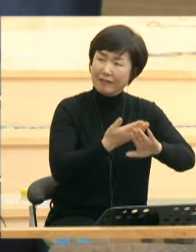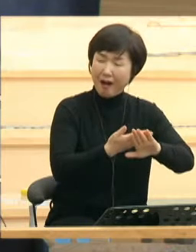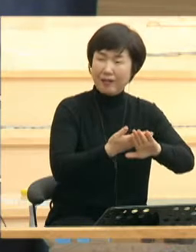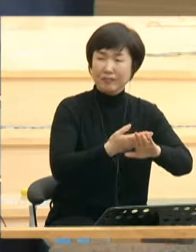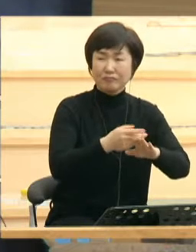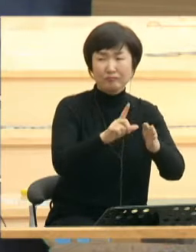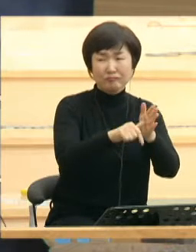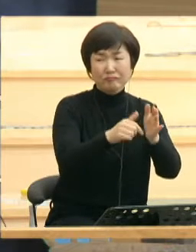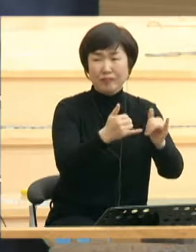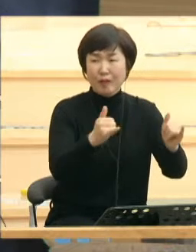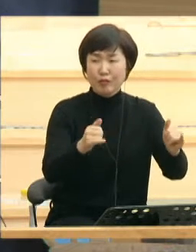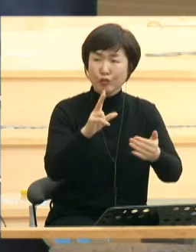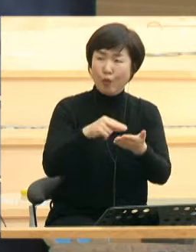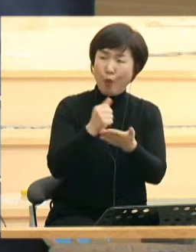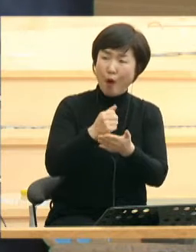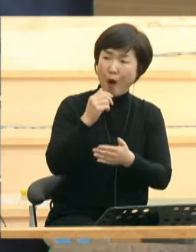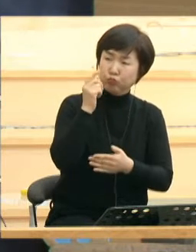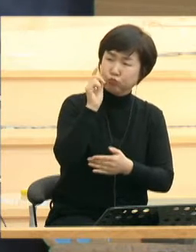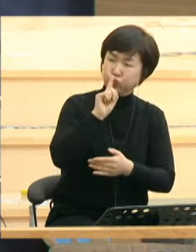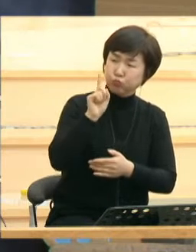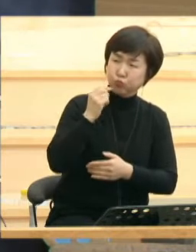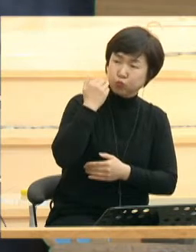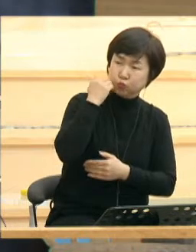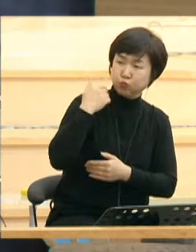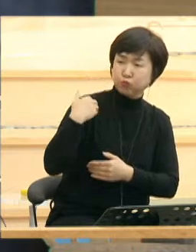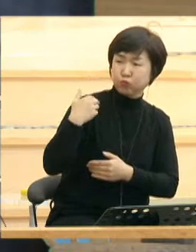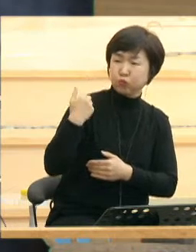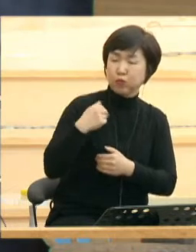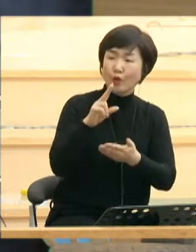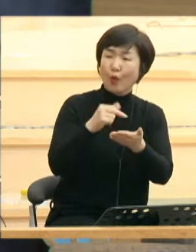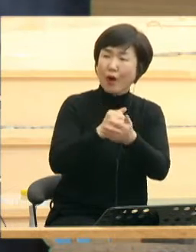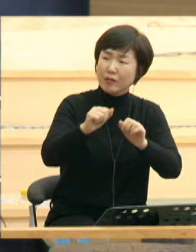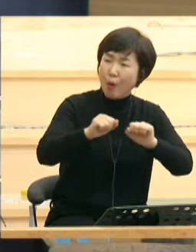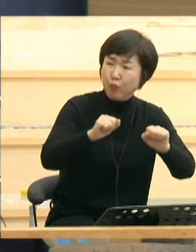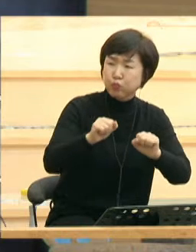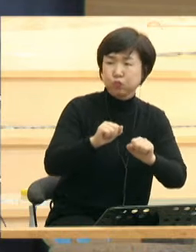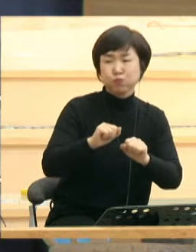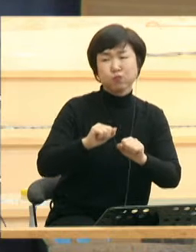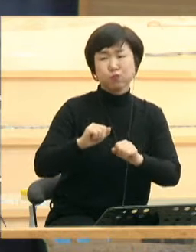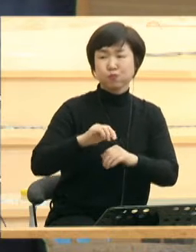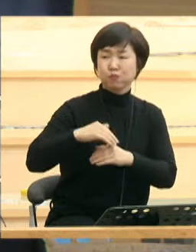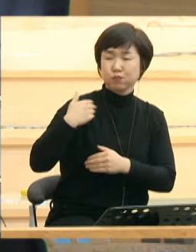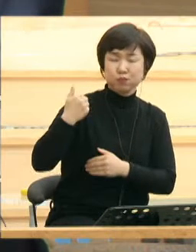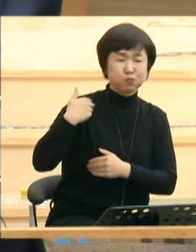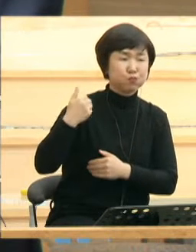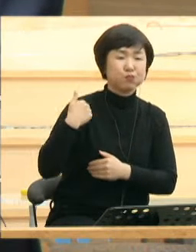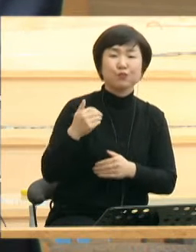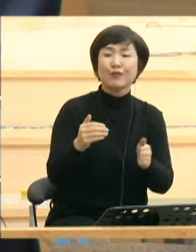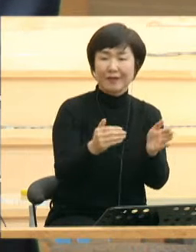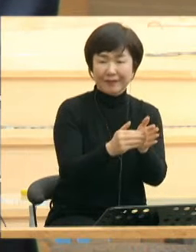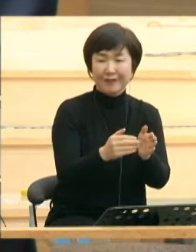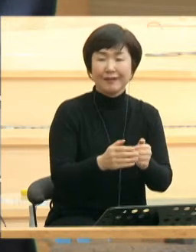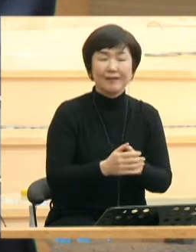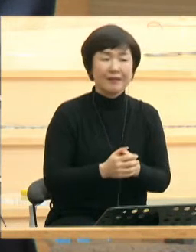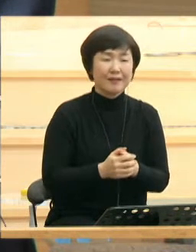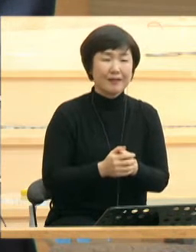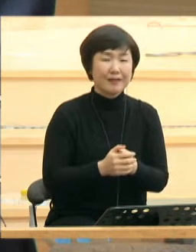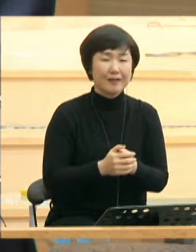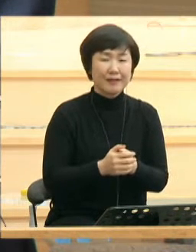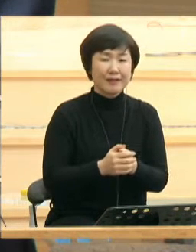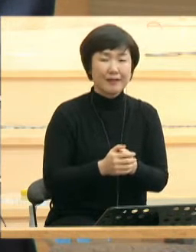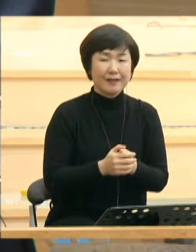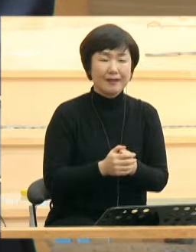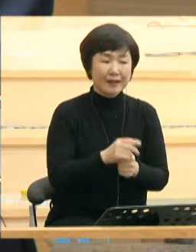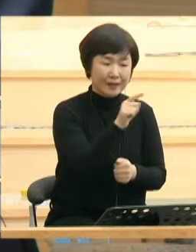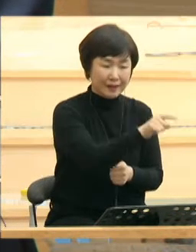알지 못하며 여호와께서 이스라엘을 위하여 행하신 일도 알지 못하여 따라 딱